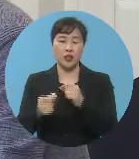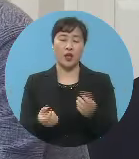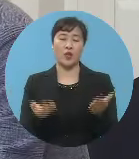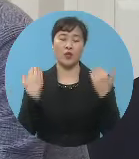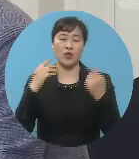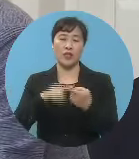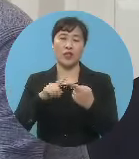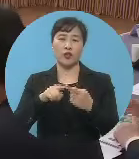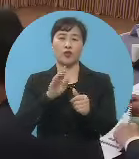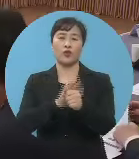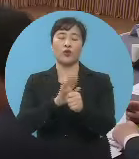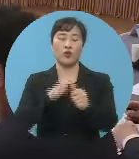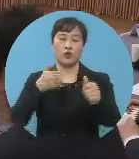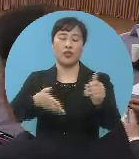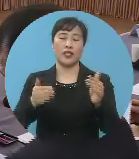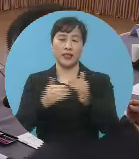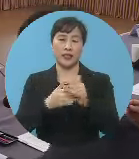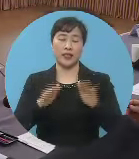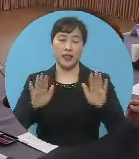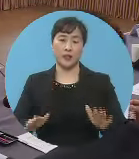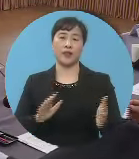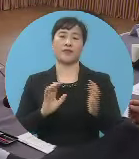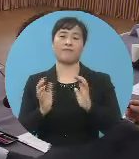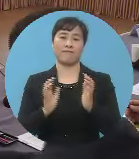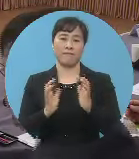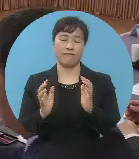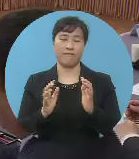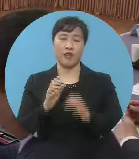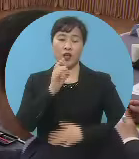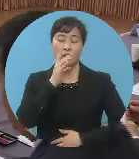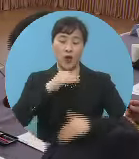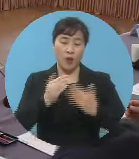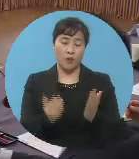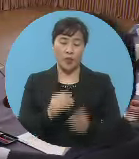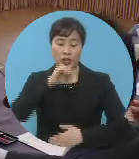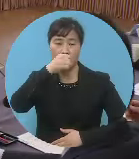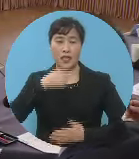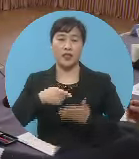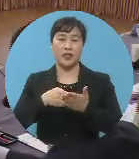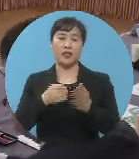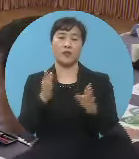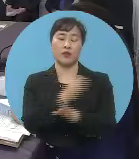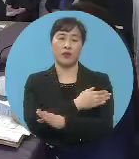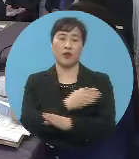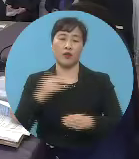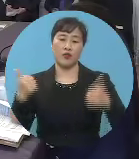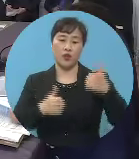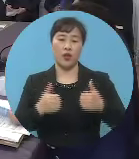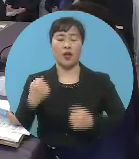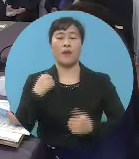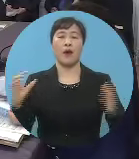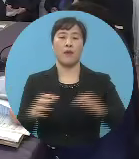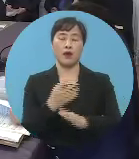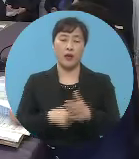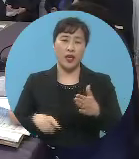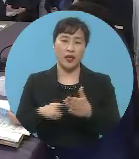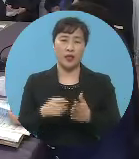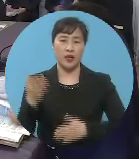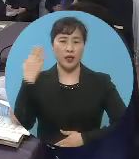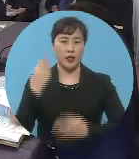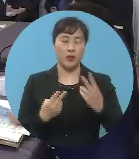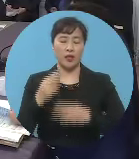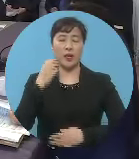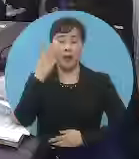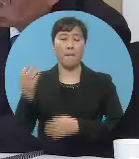협조를 당부했습니다. 이번 간담회는 중앙부처 예산안 신청 때부터 국회와 협력하기 위해 예년보다